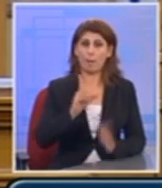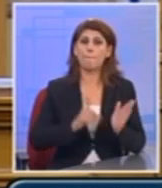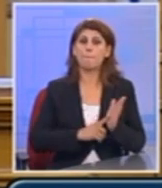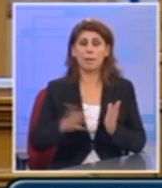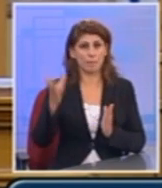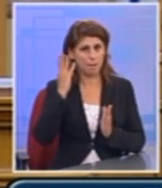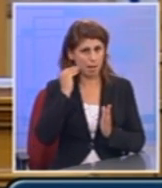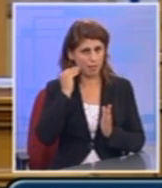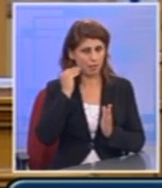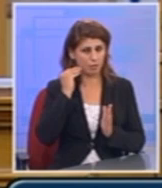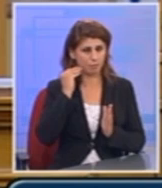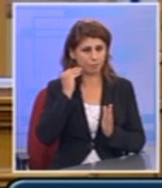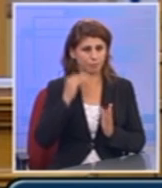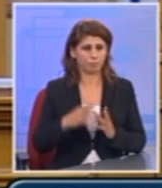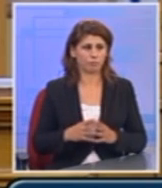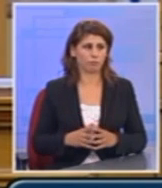να